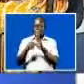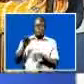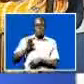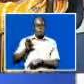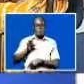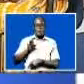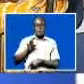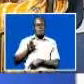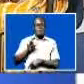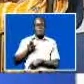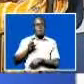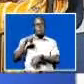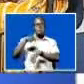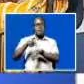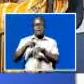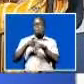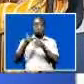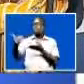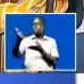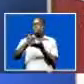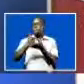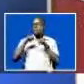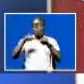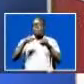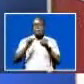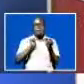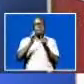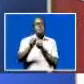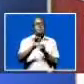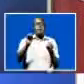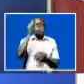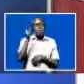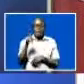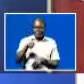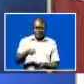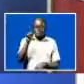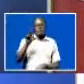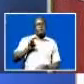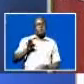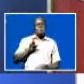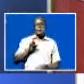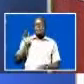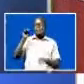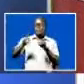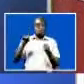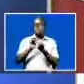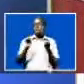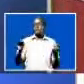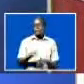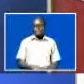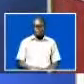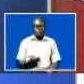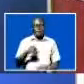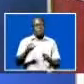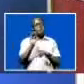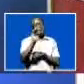hata wanavyotaka kupanda jeo hawatapita kwa sababu wao wenyewe hata hawatapigiana kura. Naam, labda nikuulize